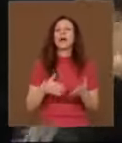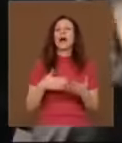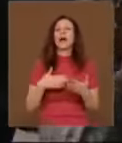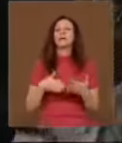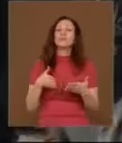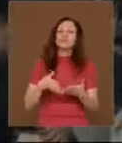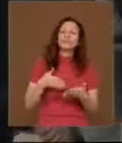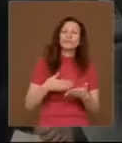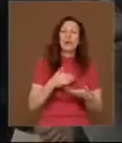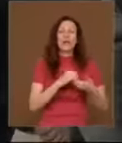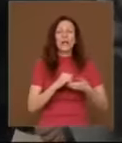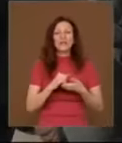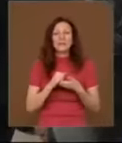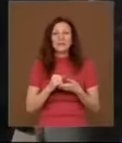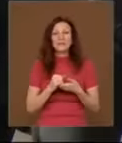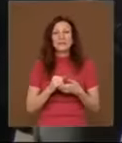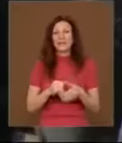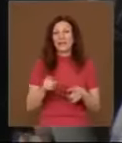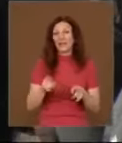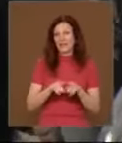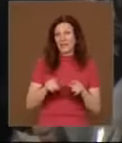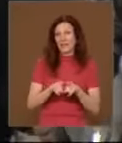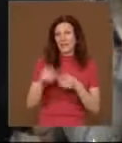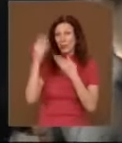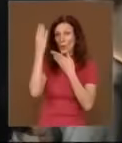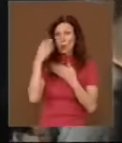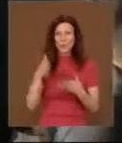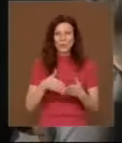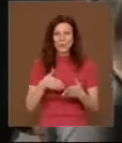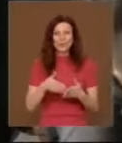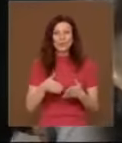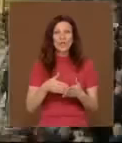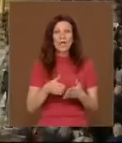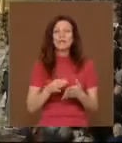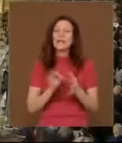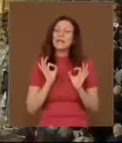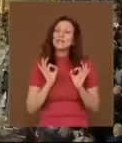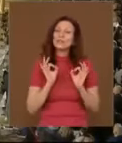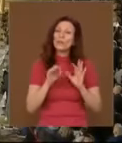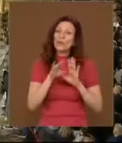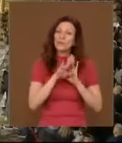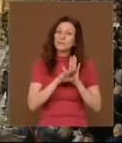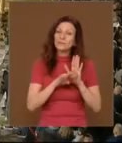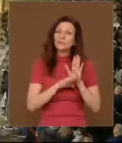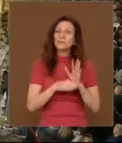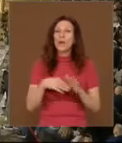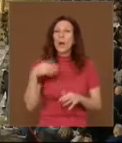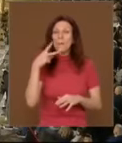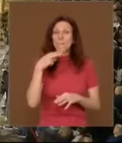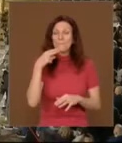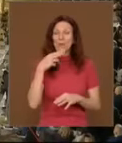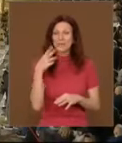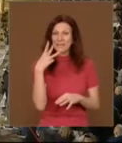отслужват и организират в богослужебния живот на църквата според така наречения постен